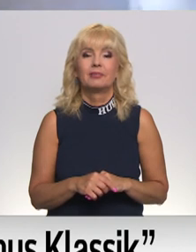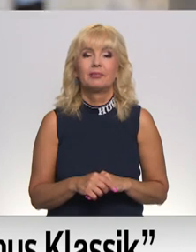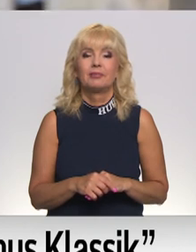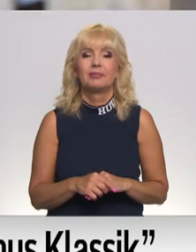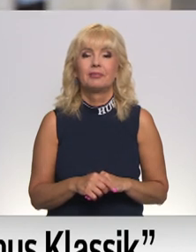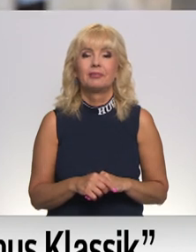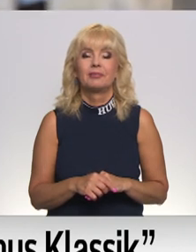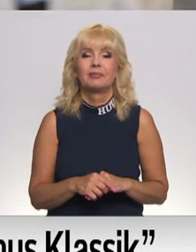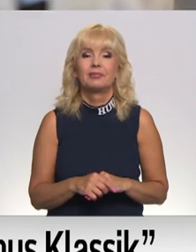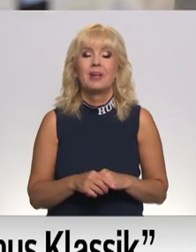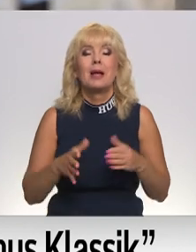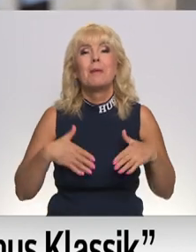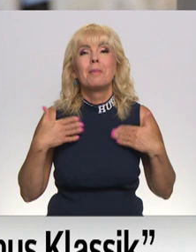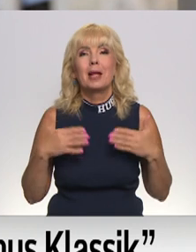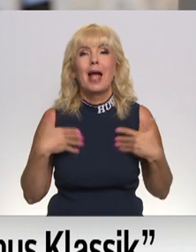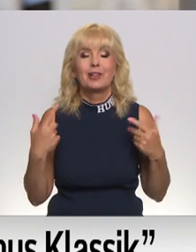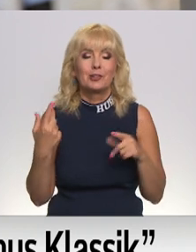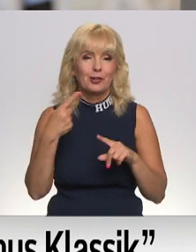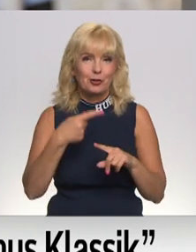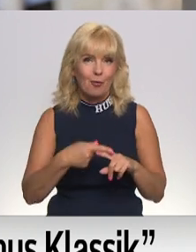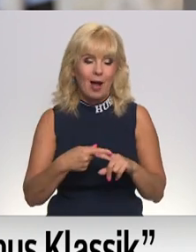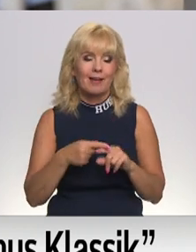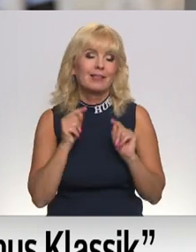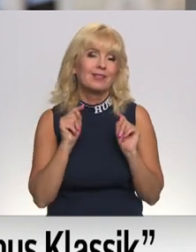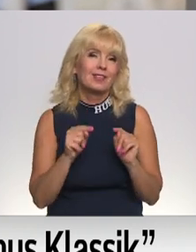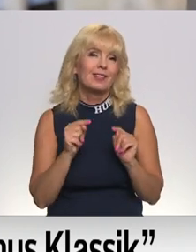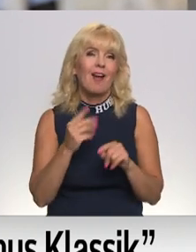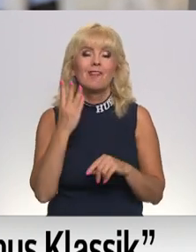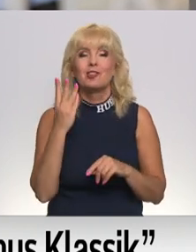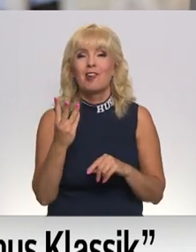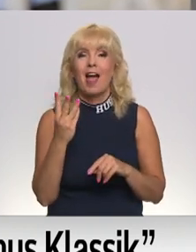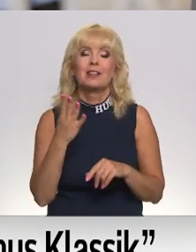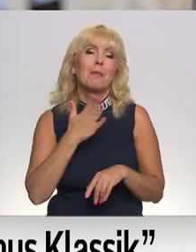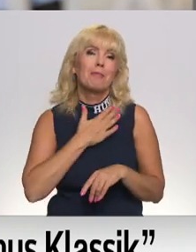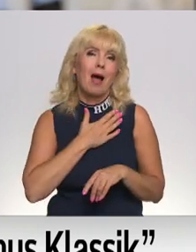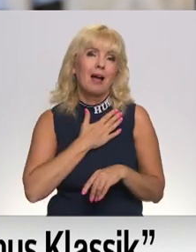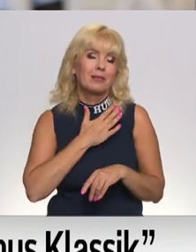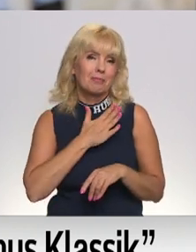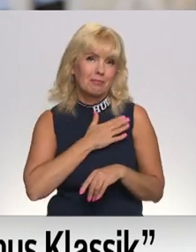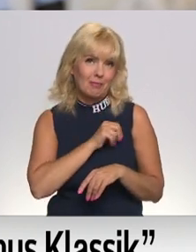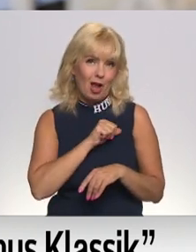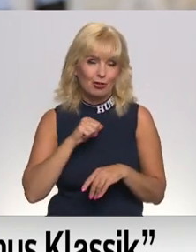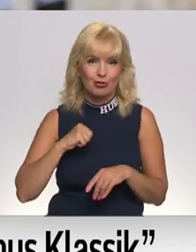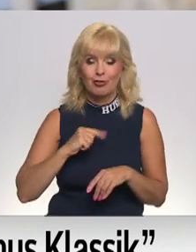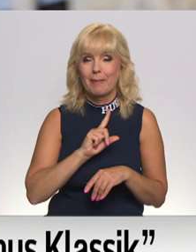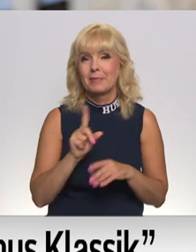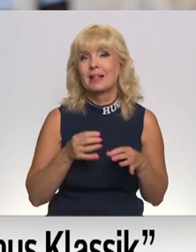tārām. Man ir prieks, ka šoreiz šīs 4, kas tiešām man ir pašam ļoti